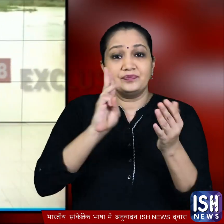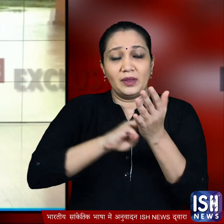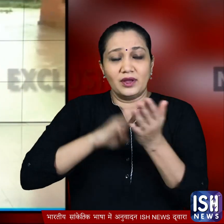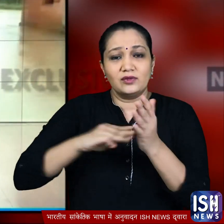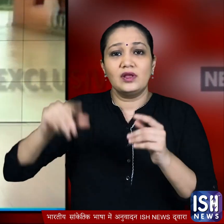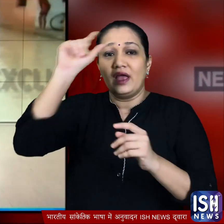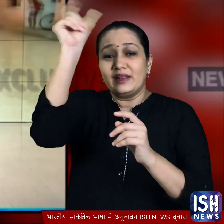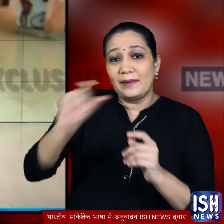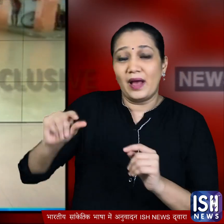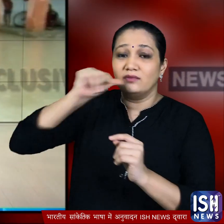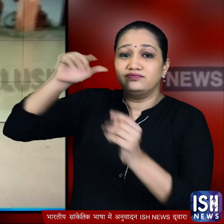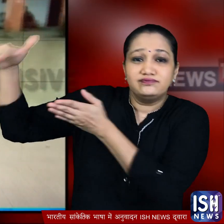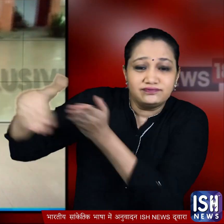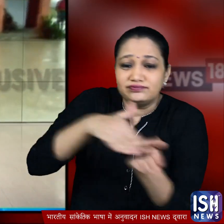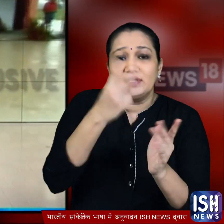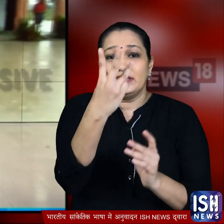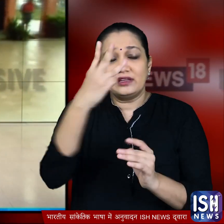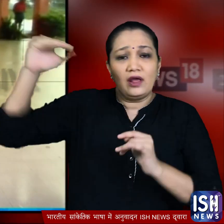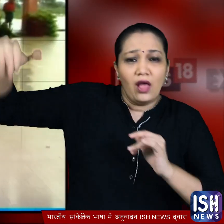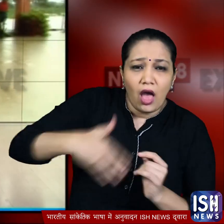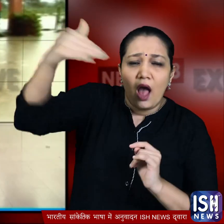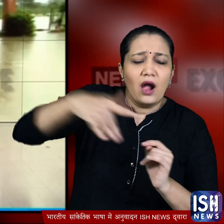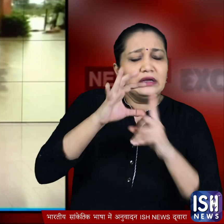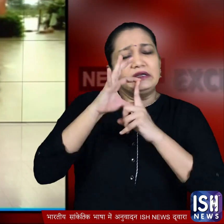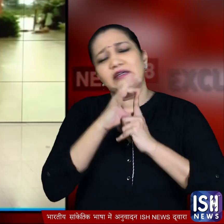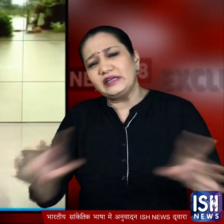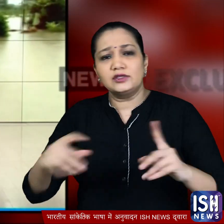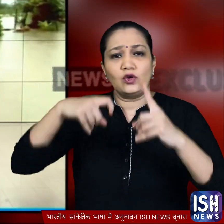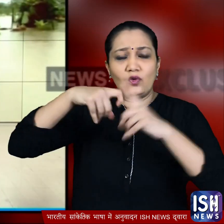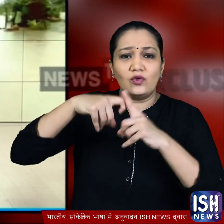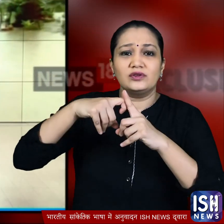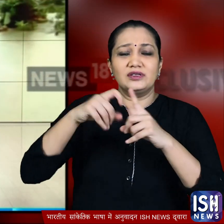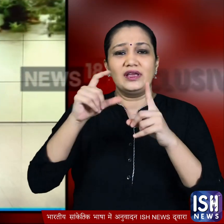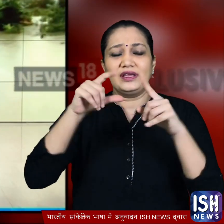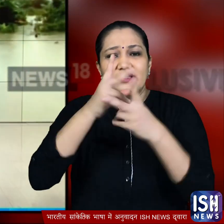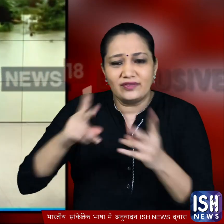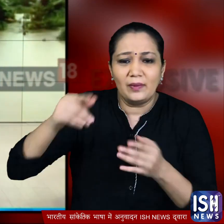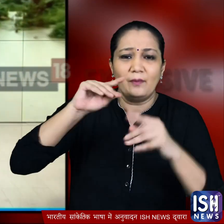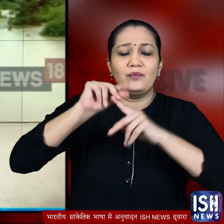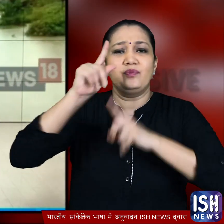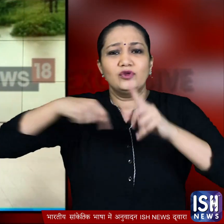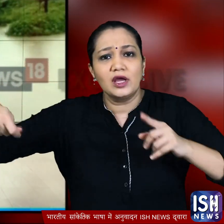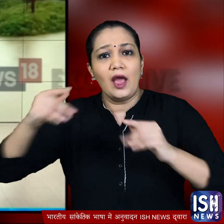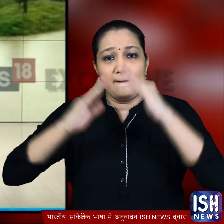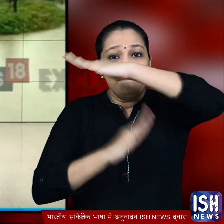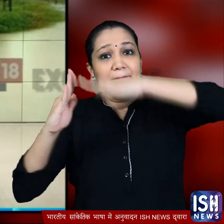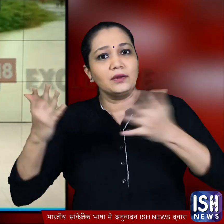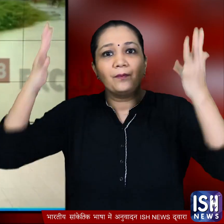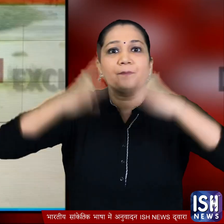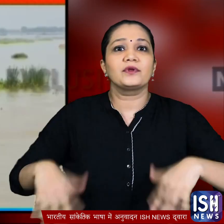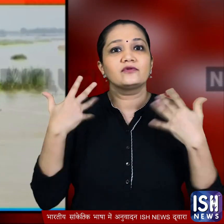मधुबनी में तो नेपाल से आने वाली 3 नदियां अपने साथ तबाही लेकर आईं और कोसी नहर प्रोजेक्ट के तहत बनाई जा रही पुलिया अपने साथ बहा ले